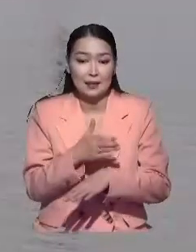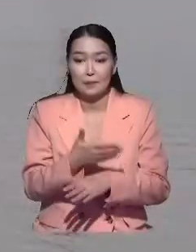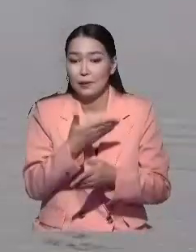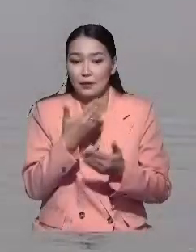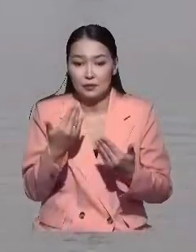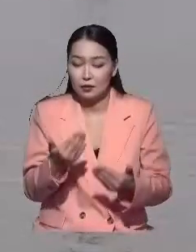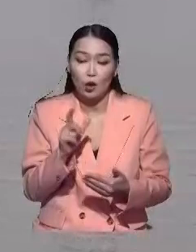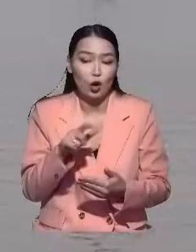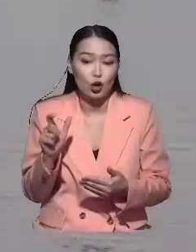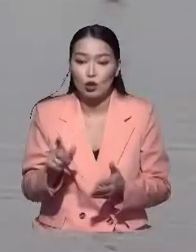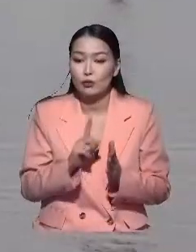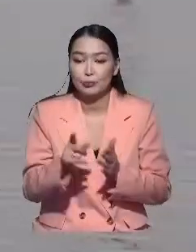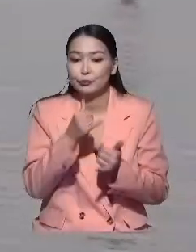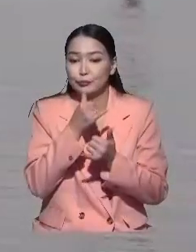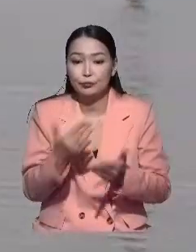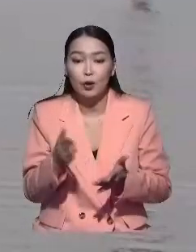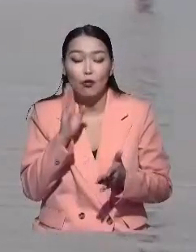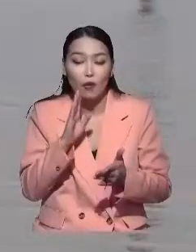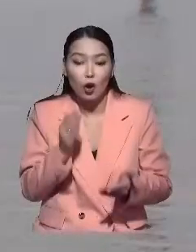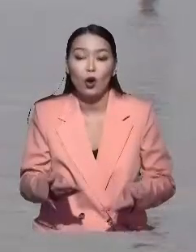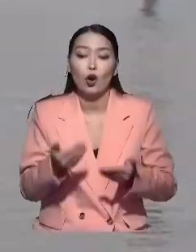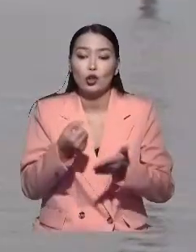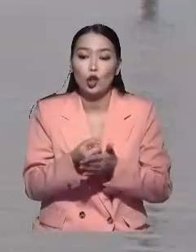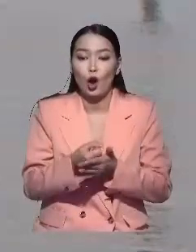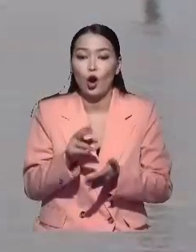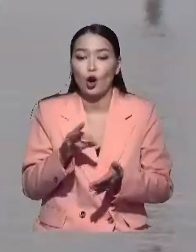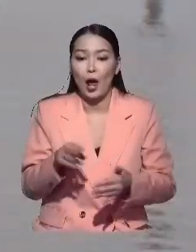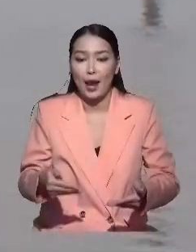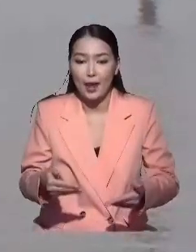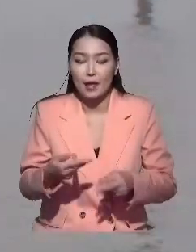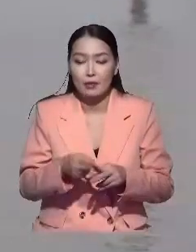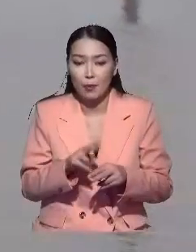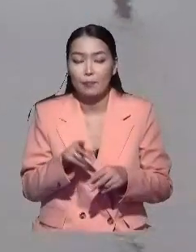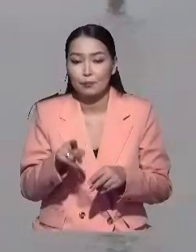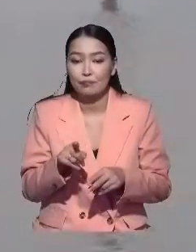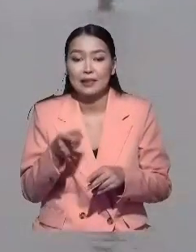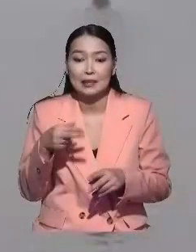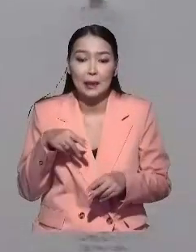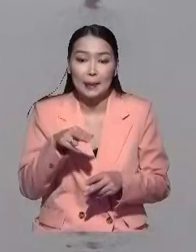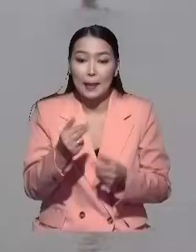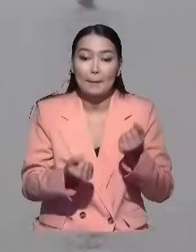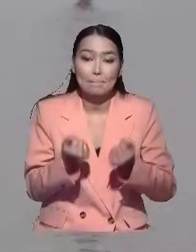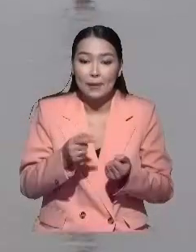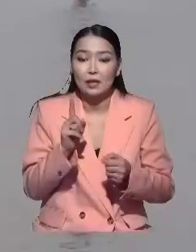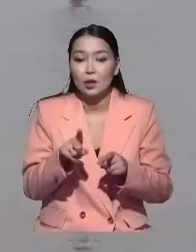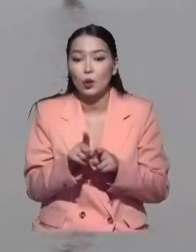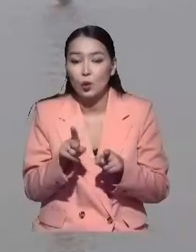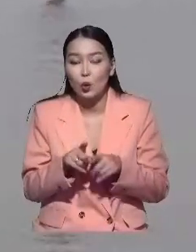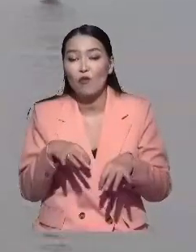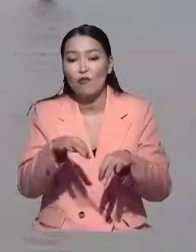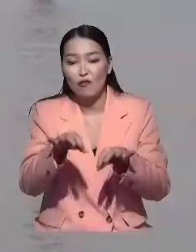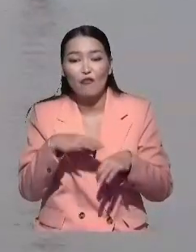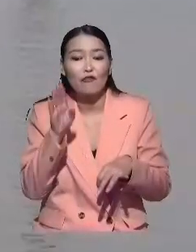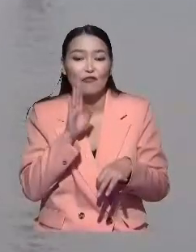не обойтись. Вода доходит аж до колен. Движение затруднено не только для пешеходов. Машины также пересекают воду, как